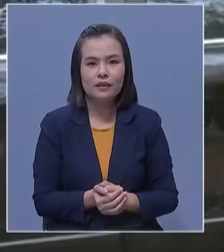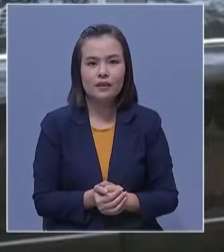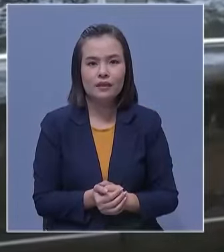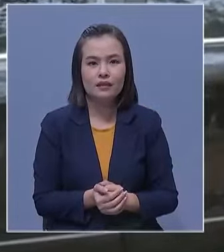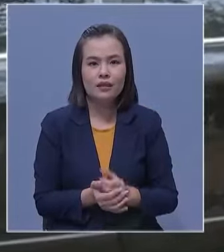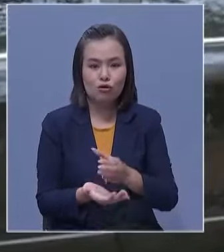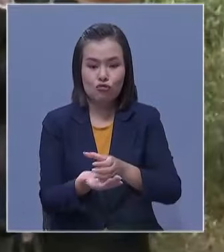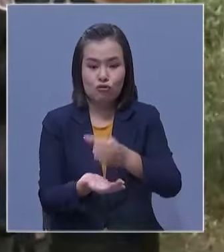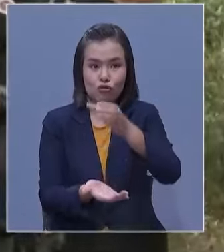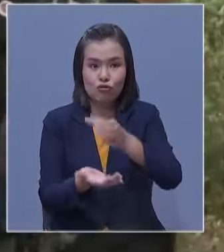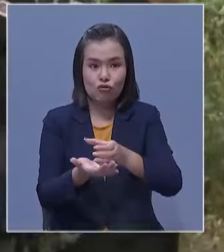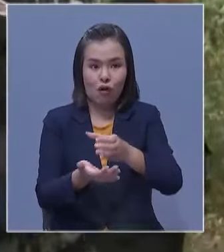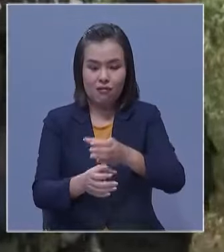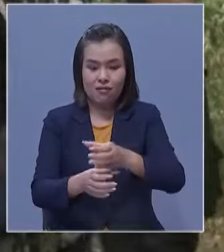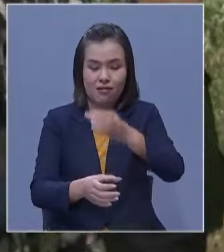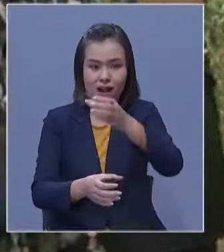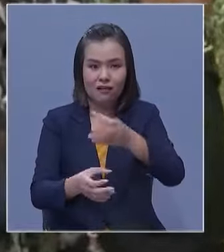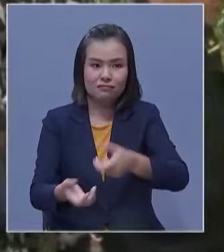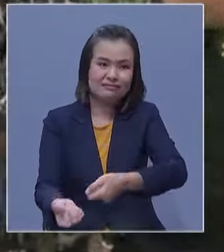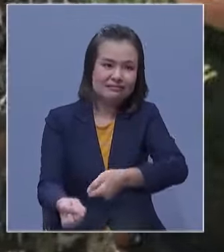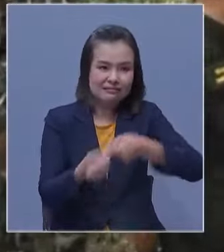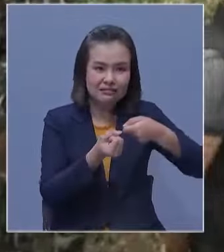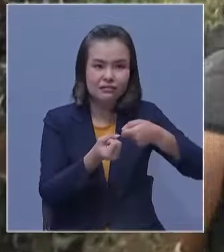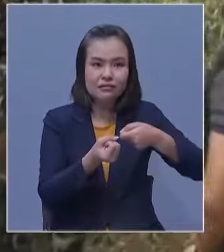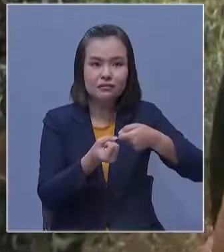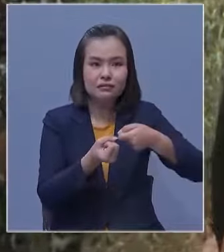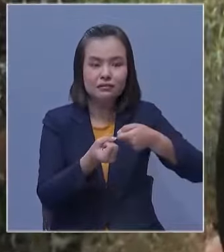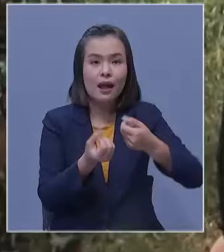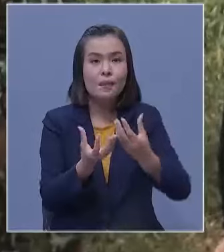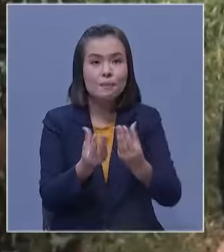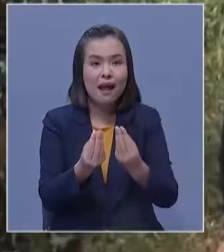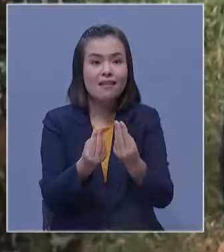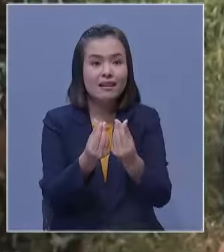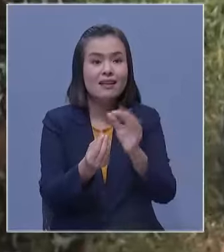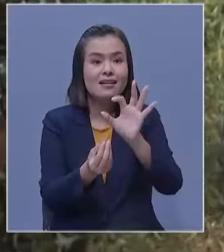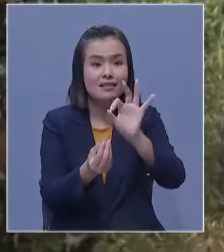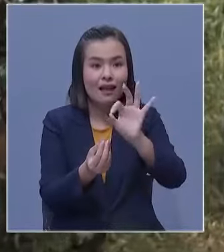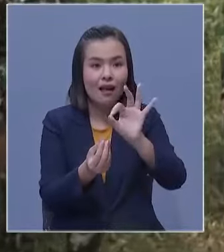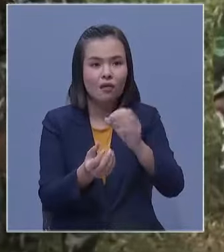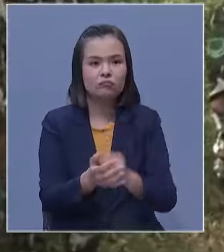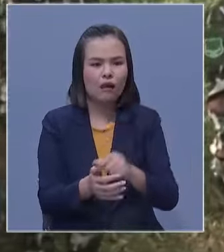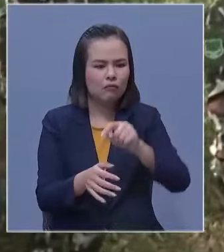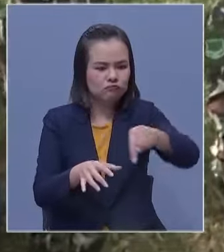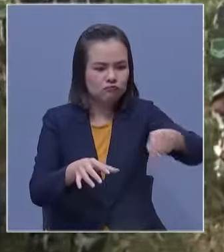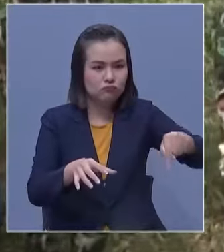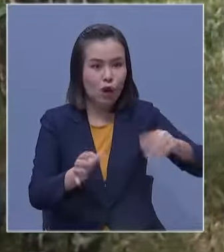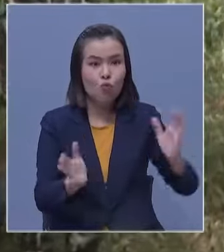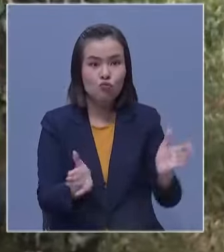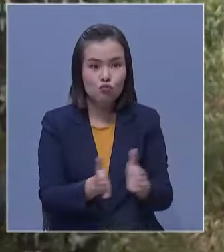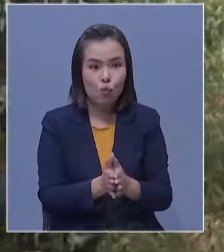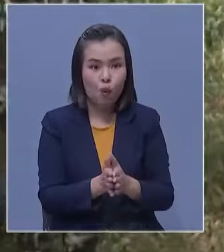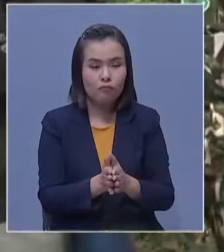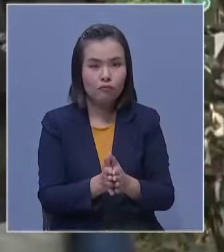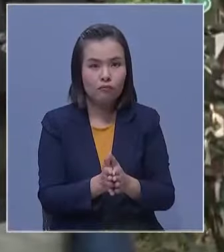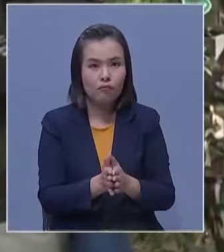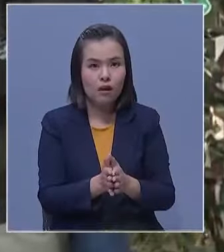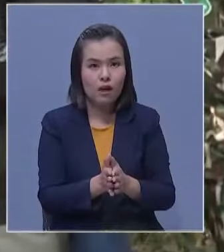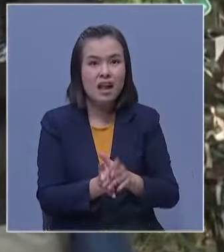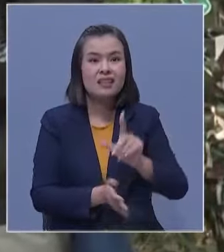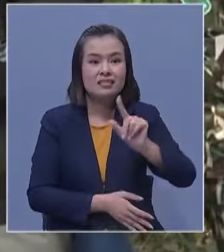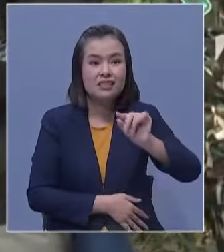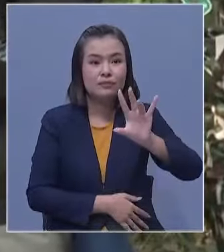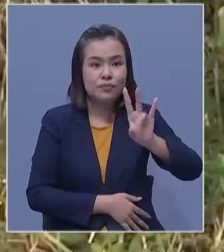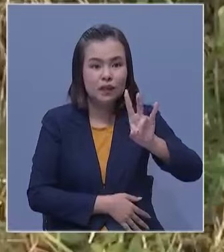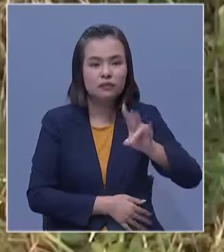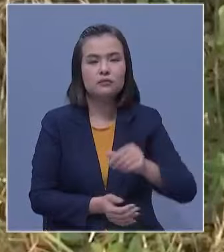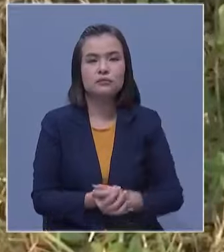สปกในแปลงเลขที่ 9นะครับแล้วก็แปลงอื่นๆในบริเวณโดยรอบรวมจำนวน 27หมุดที่สำนัก